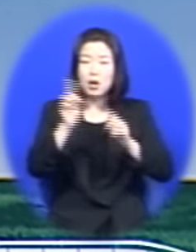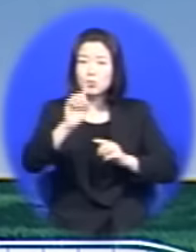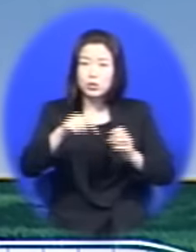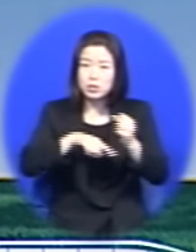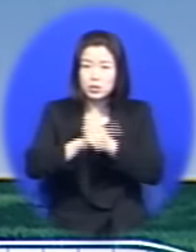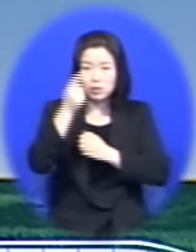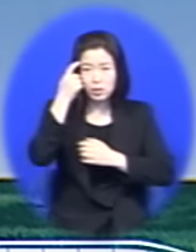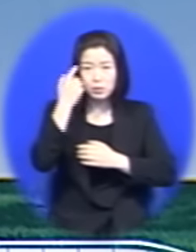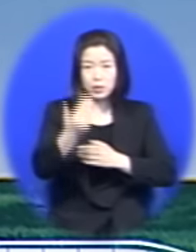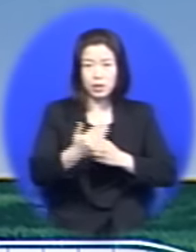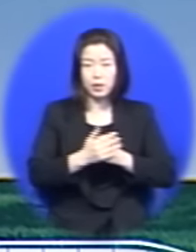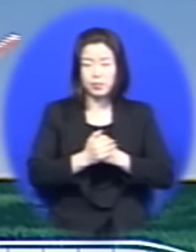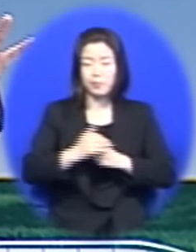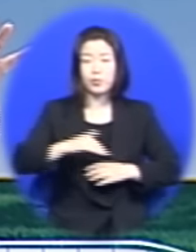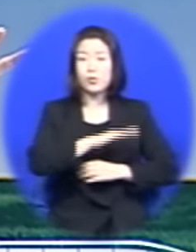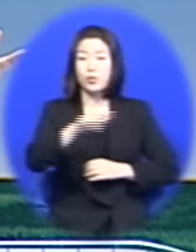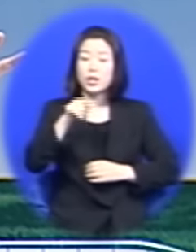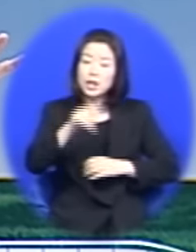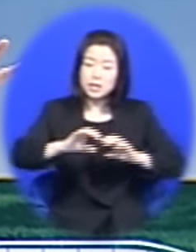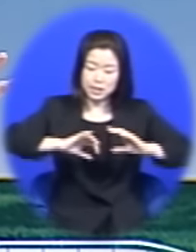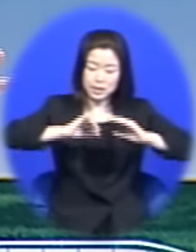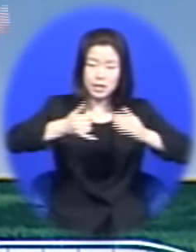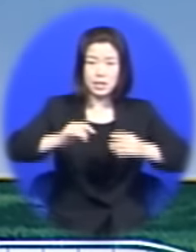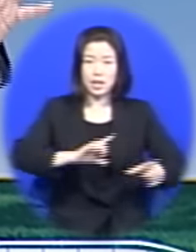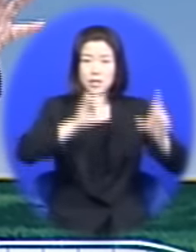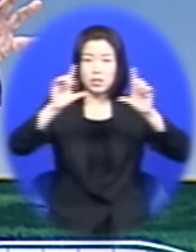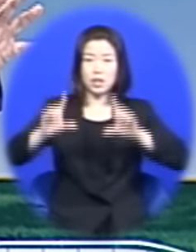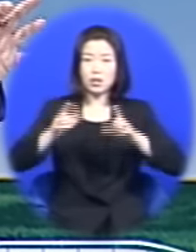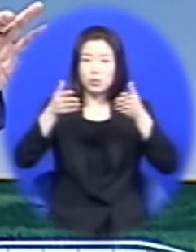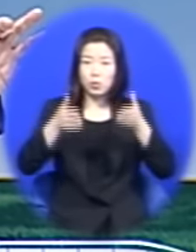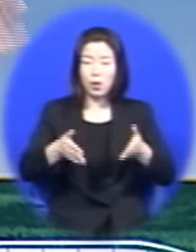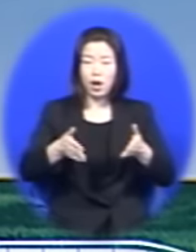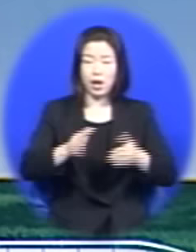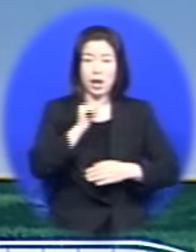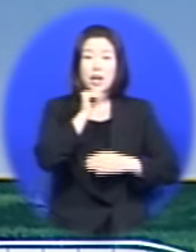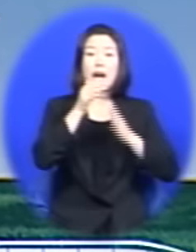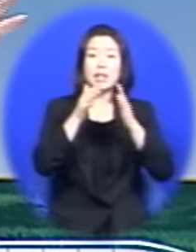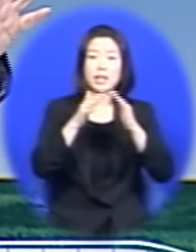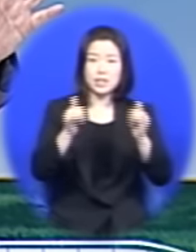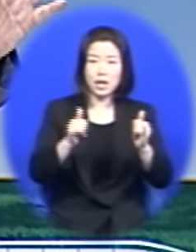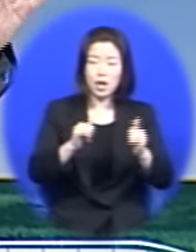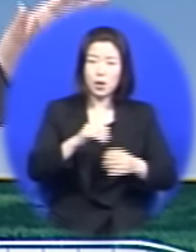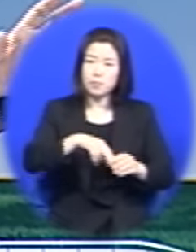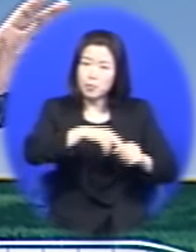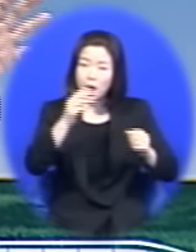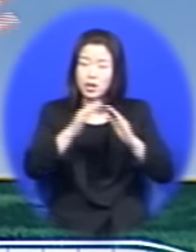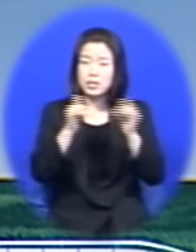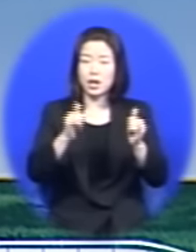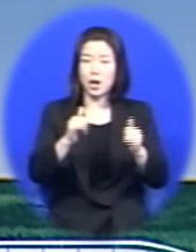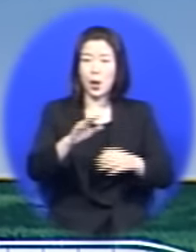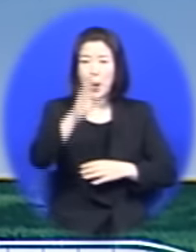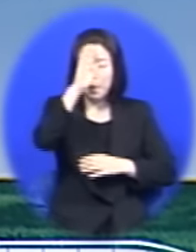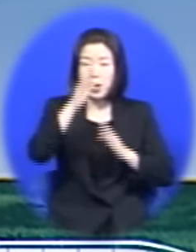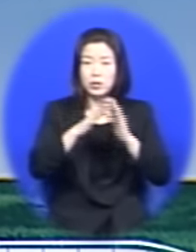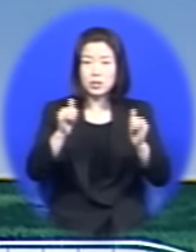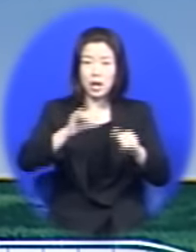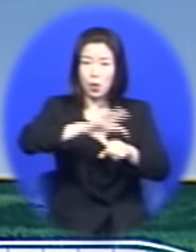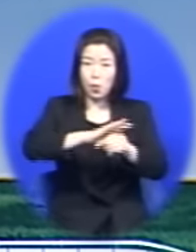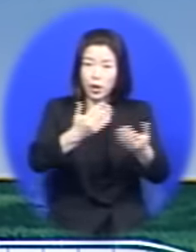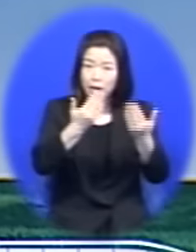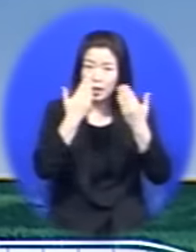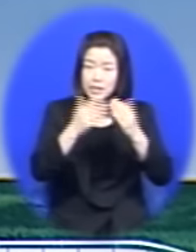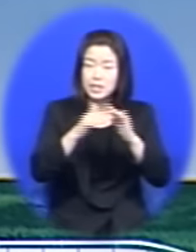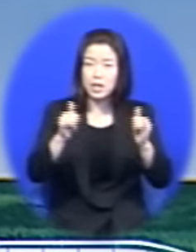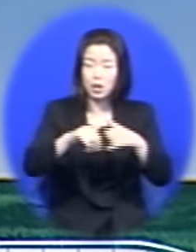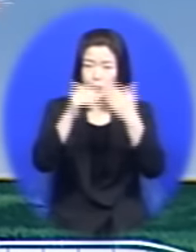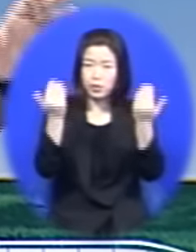하면 우리가 이 세상에 사는 동안에 가난한 사람, 헐벗은 사람, 병든 사람, 옥에 갇힌 사람을